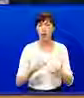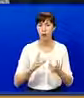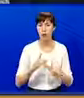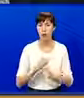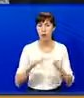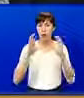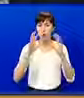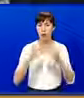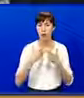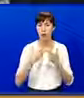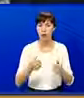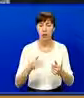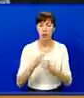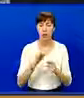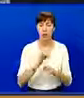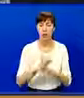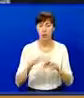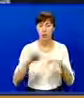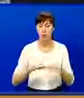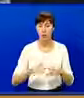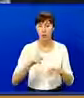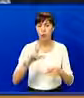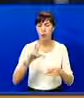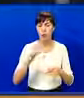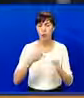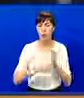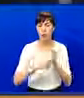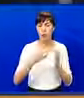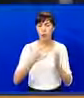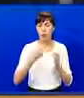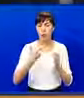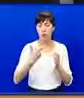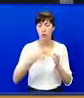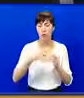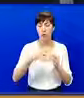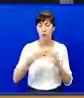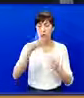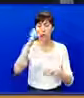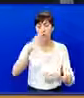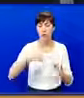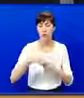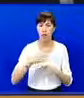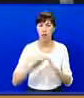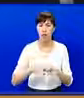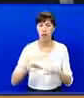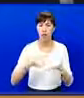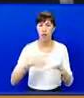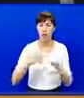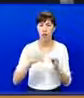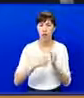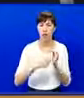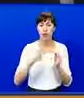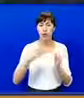жария ету комиссиясының жалған шешімдеріне қатысты 364 гектар жер мемлекет меншігіне қайтарылған. Оның кадастрлық құны 603 миллион теңгеге